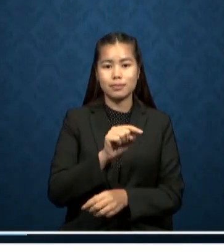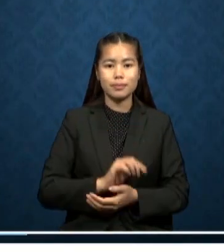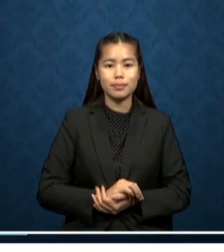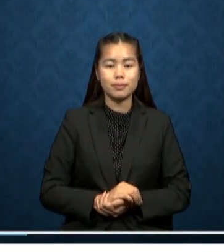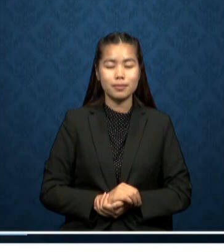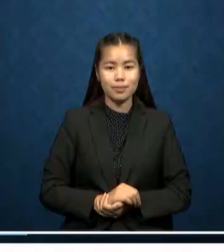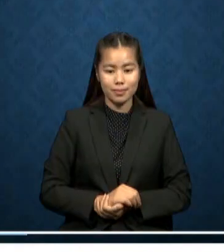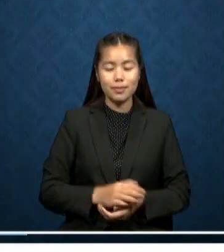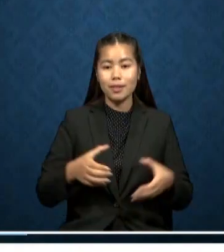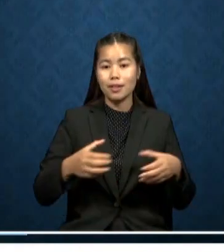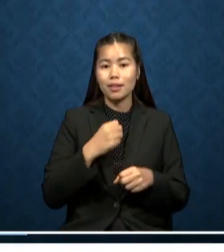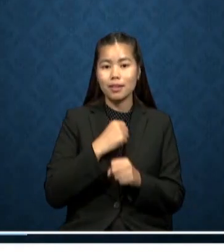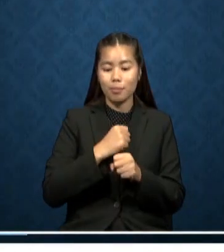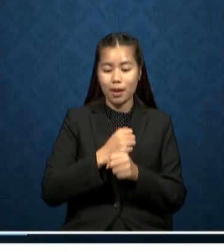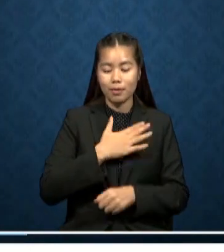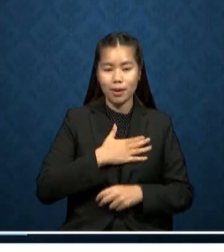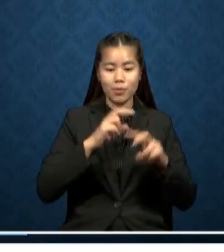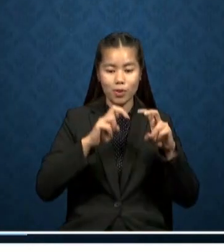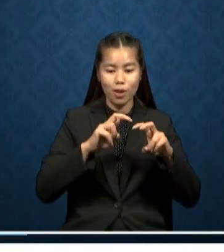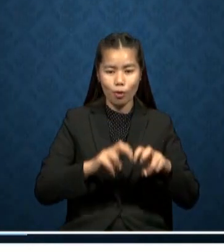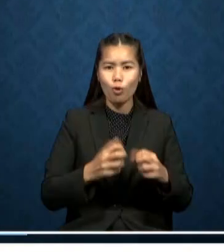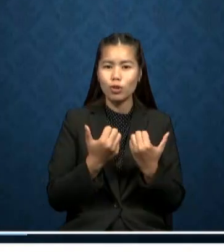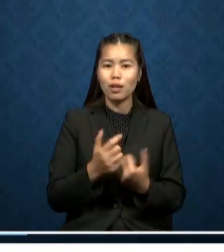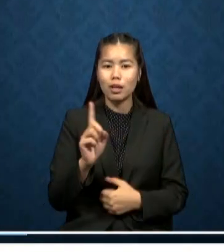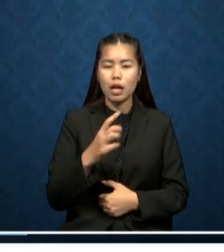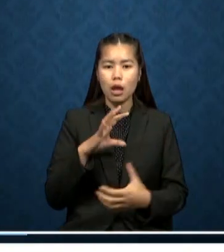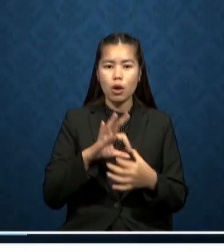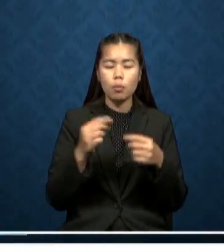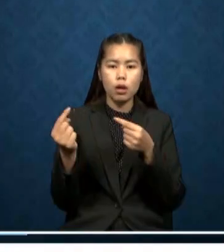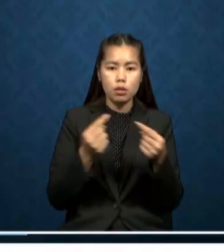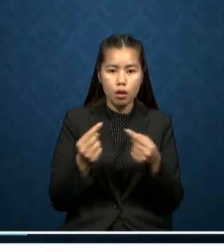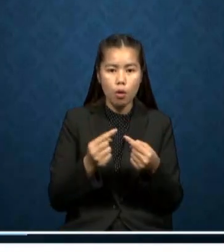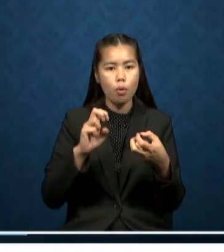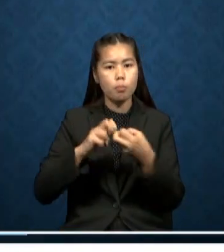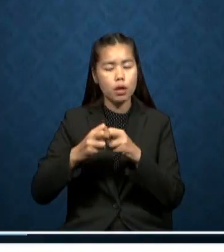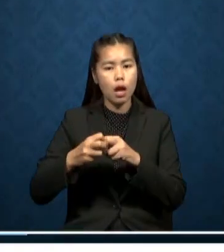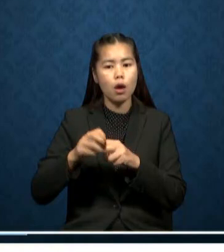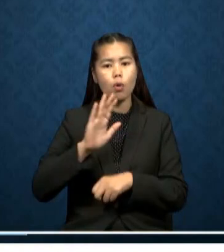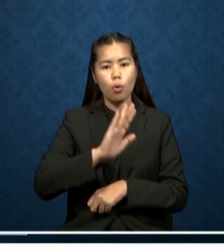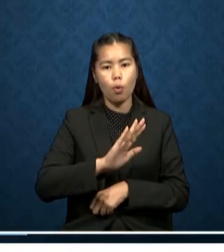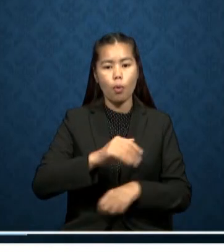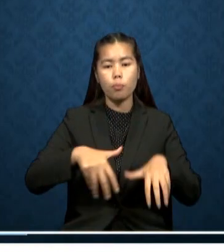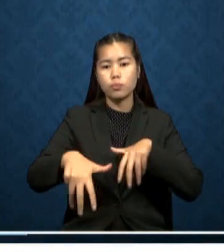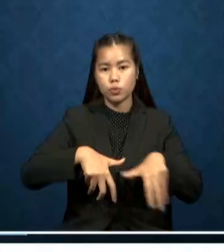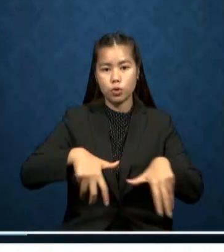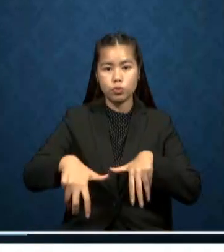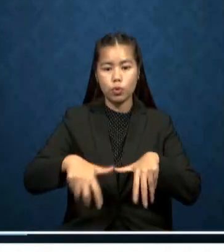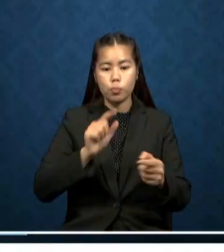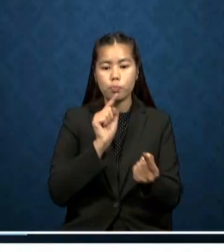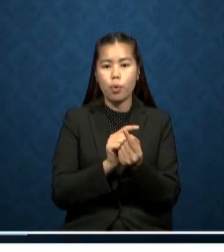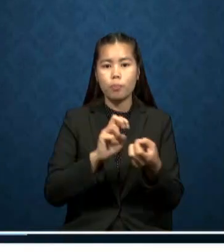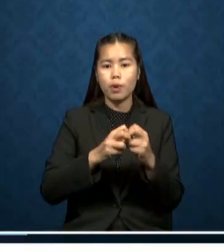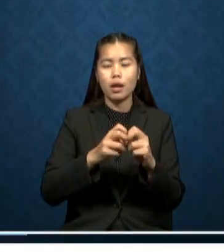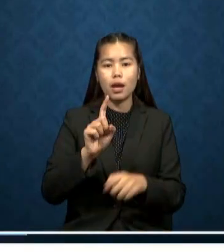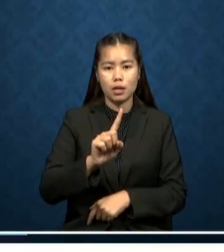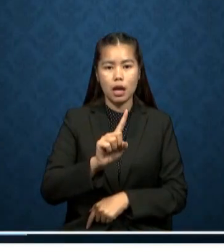คณะทำงานและวิเคราะห์สถานการณ์ความขัดแย้งการแตกความสามัคคคีของบ้านเมืองพบว่ามีสาเหตุ